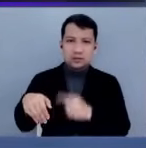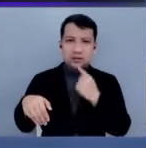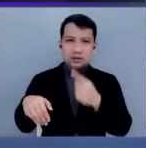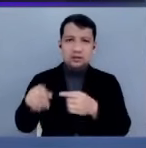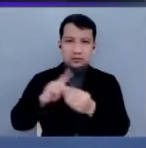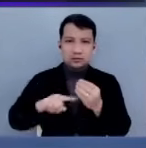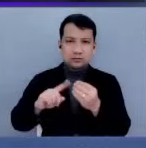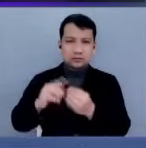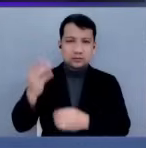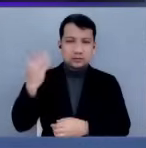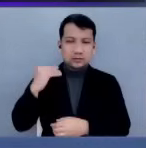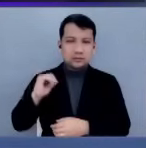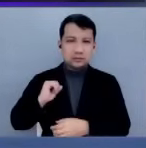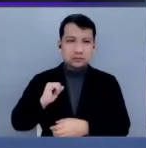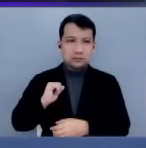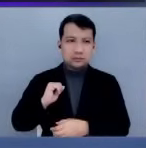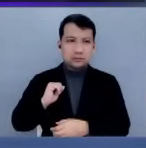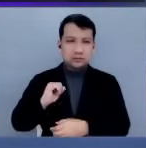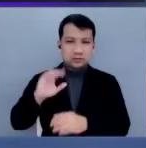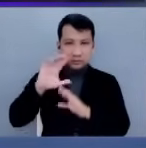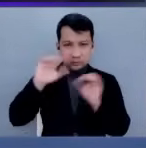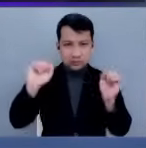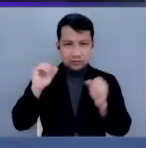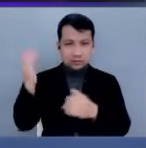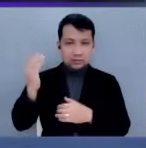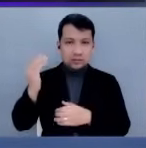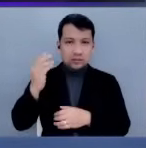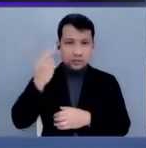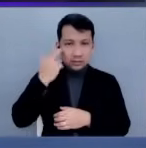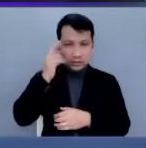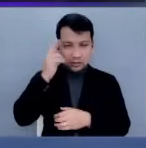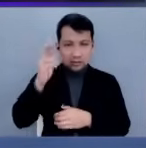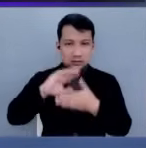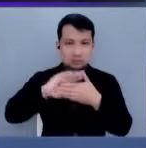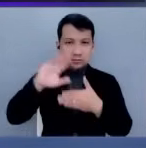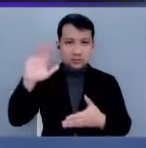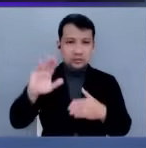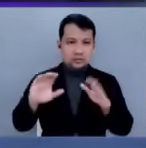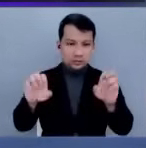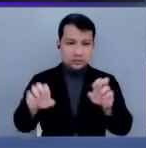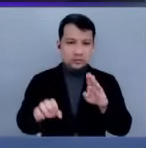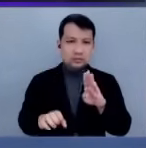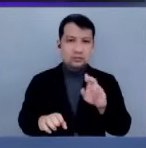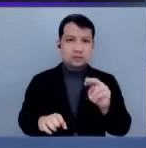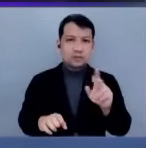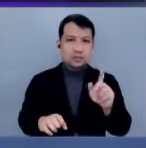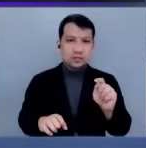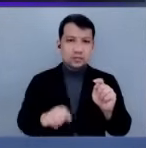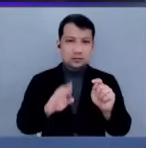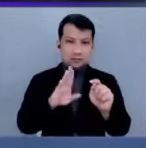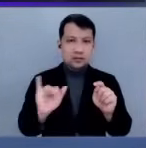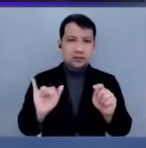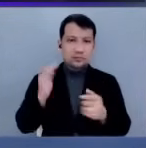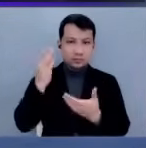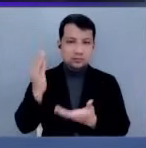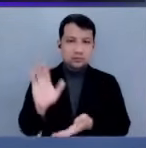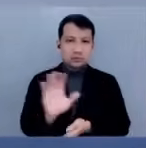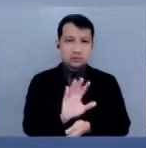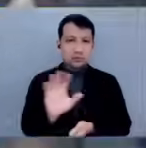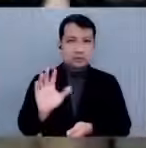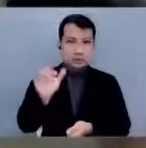dating presidential spokesperson Harry Roque at vlogger na si Banat Bay. Nasa frontline ng balita niyan, si Laila